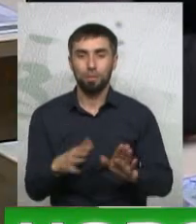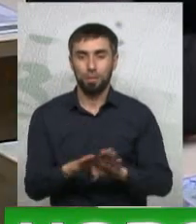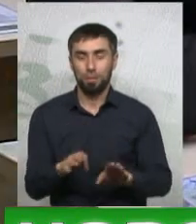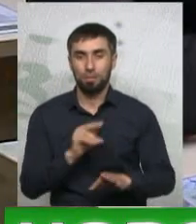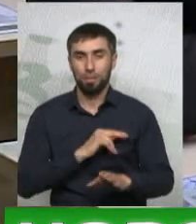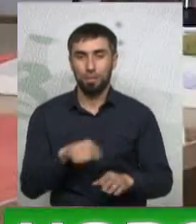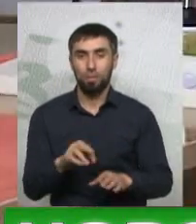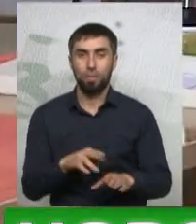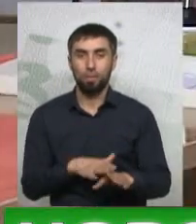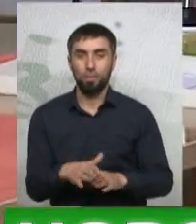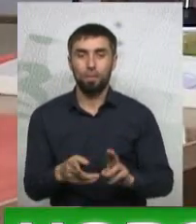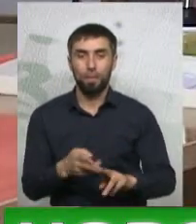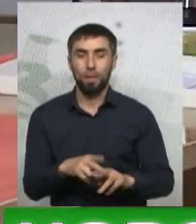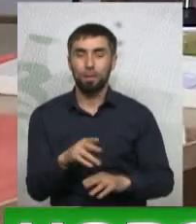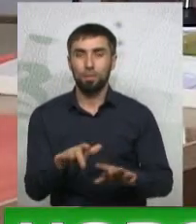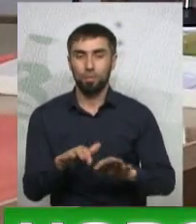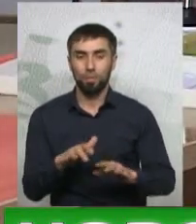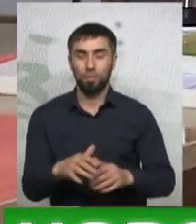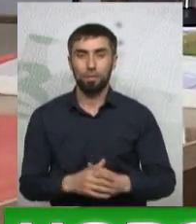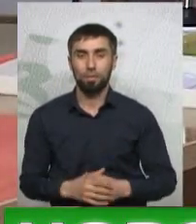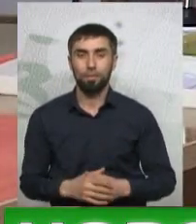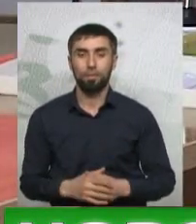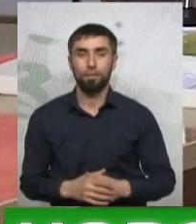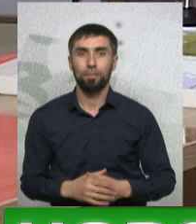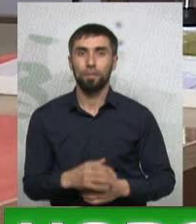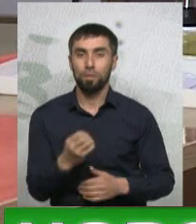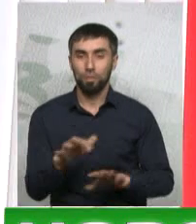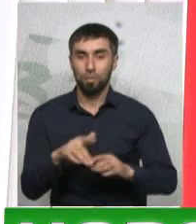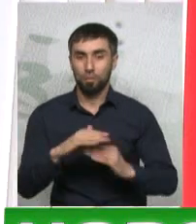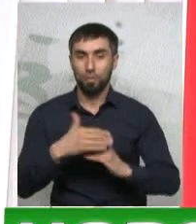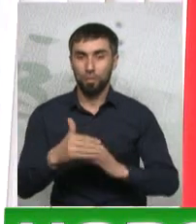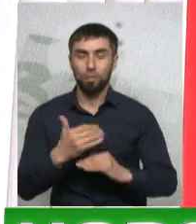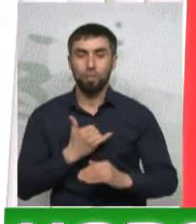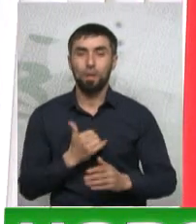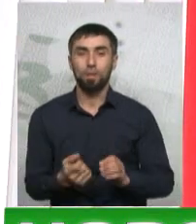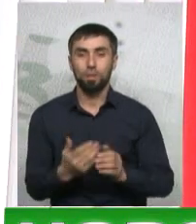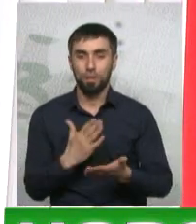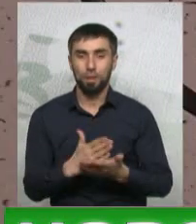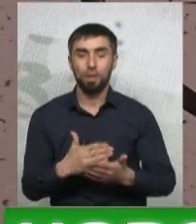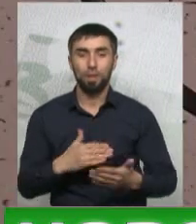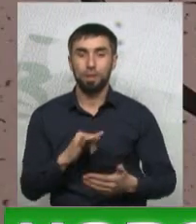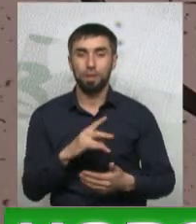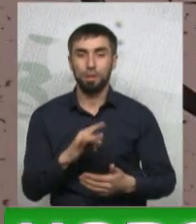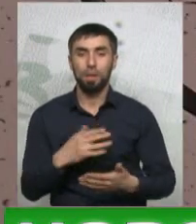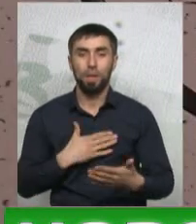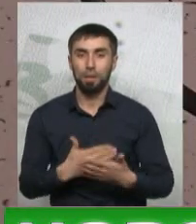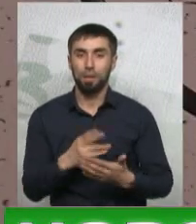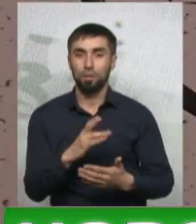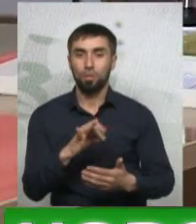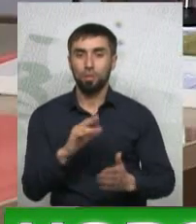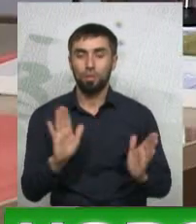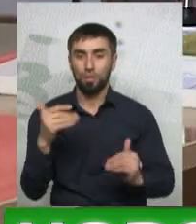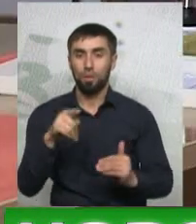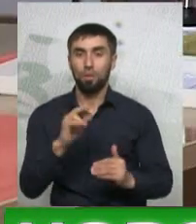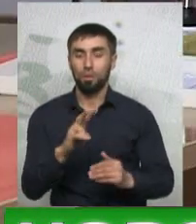функцию выполняет. Это ноутбуки. Помимо ноутбуков у нас появилась интерактивная доска, проектор, который